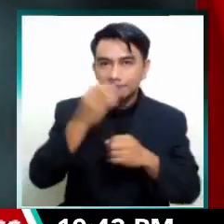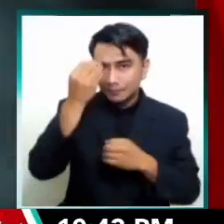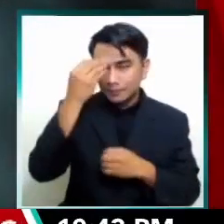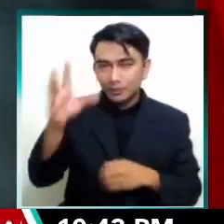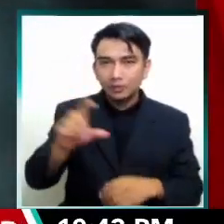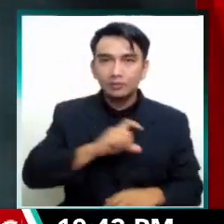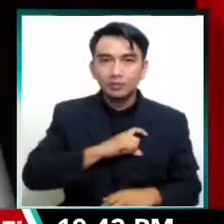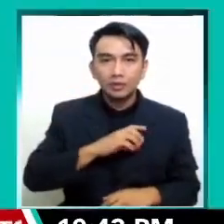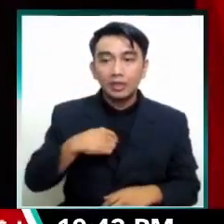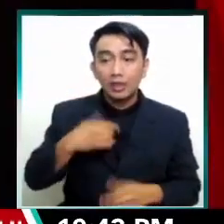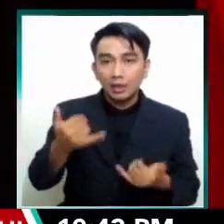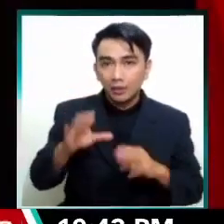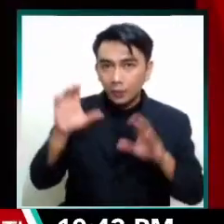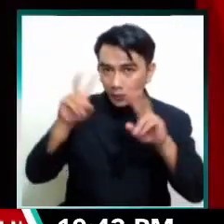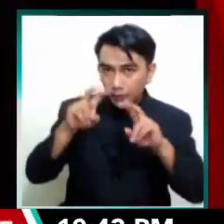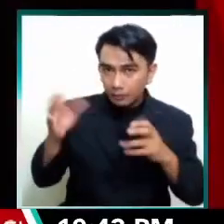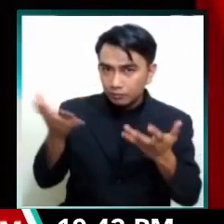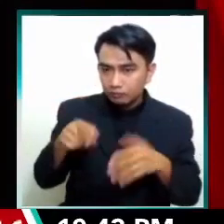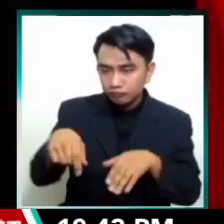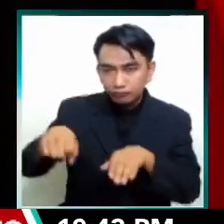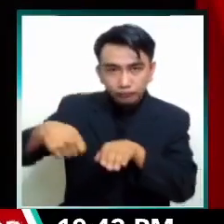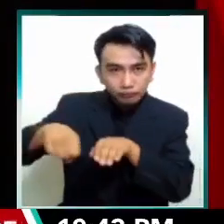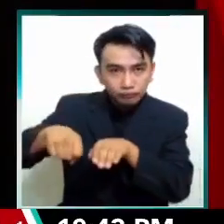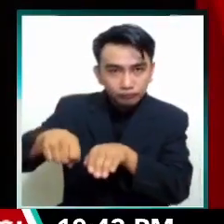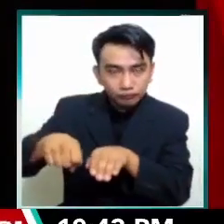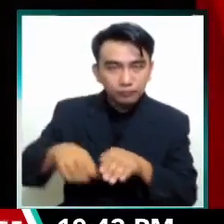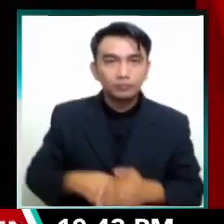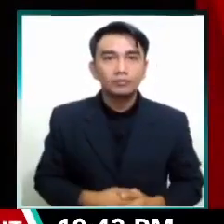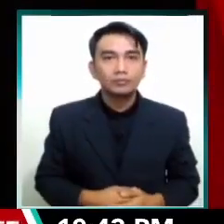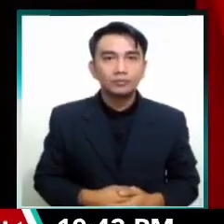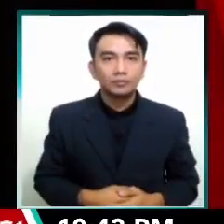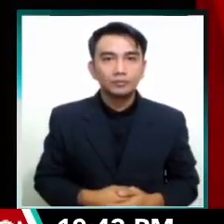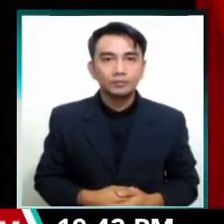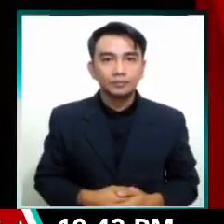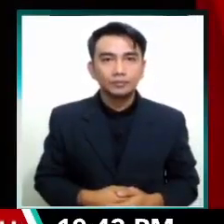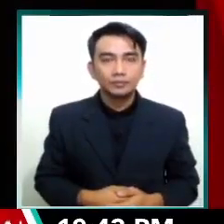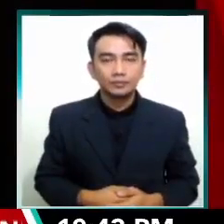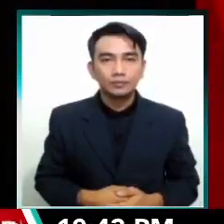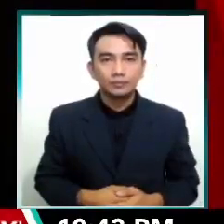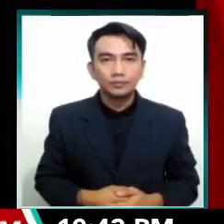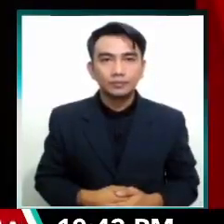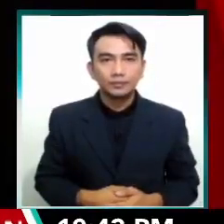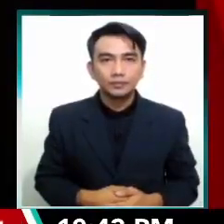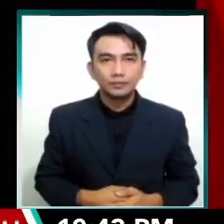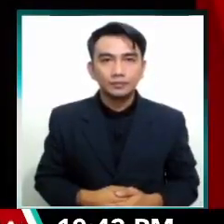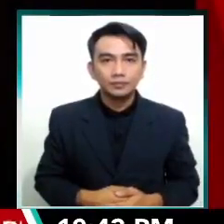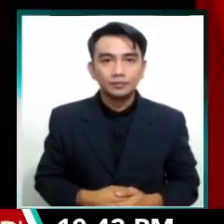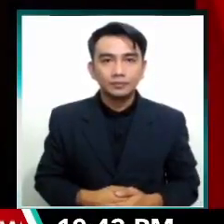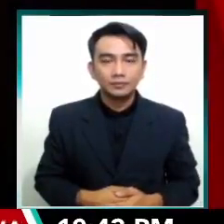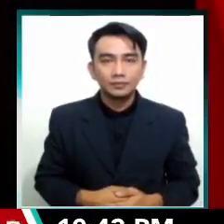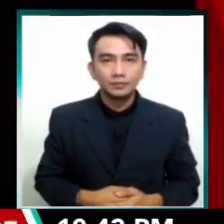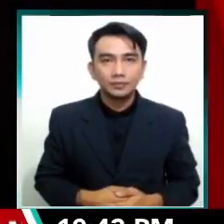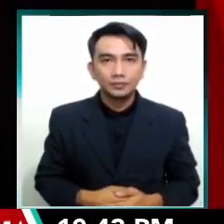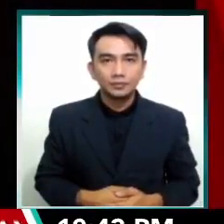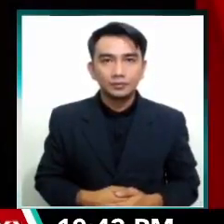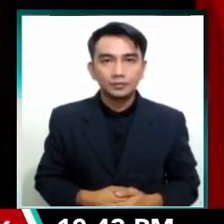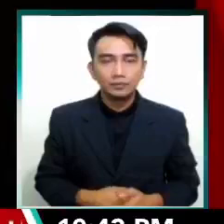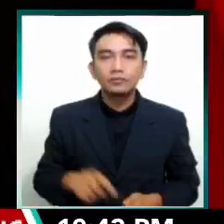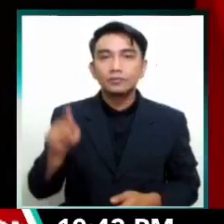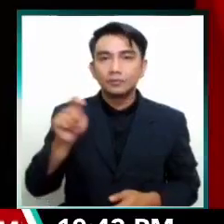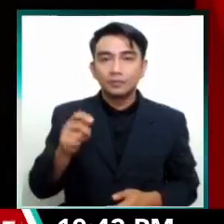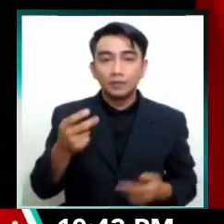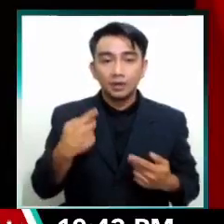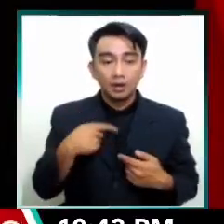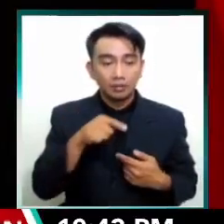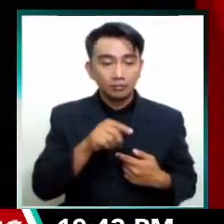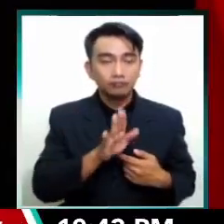tricycle driver. Eh, pensa kayo ang wire, nahulog ang wire, kailang linya. Martes ng gabi nang masunog ang bahay ng pamilya